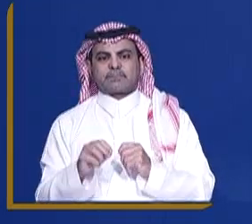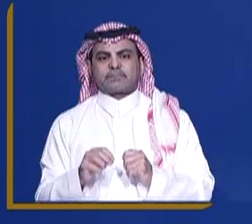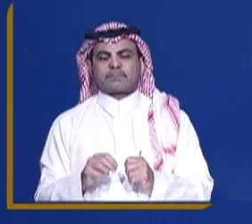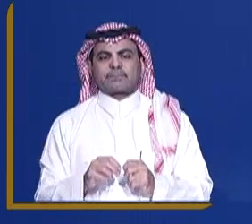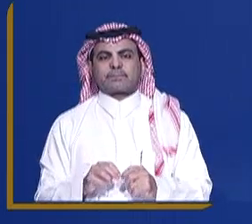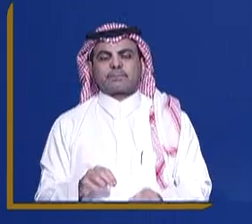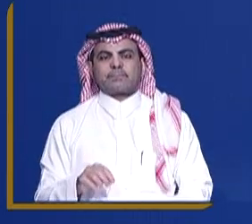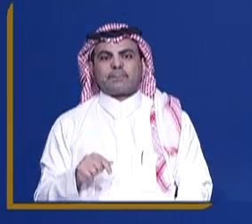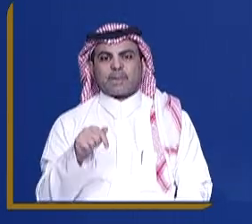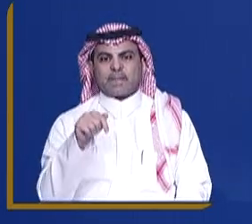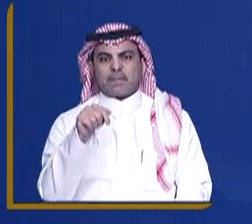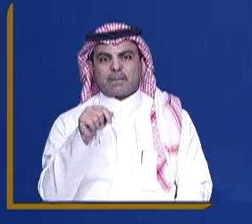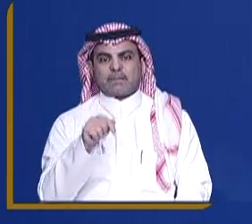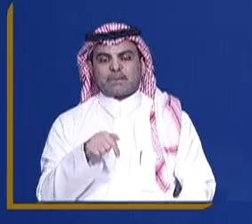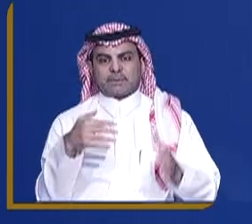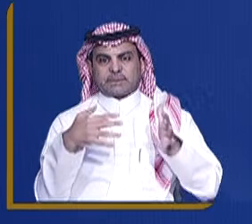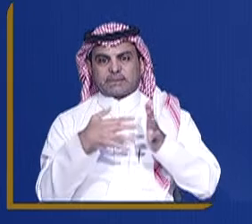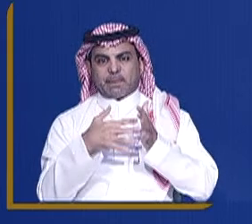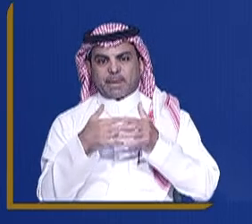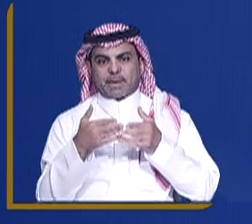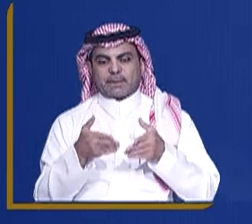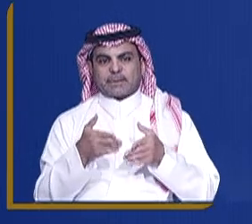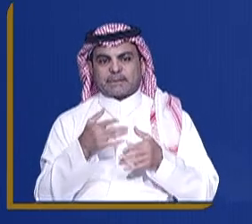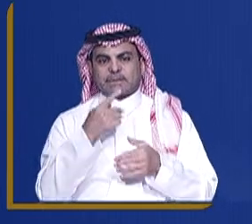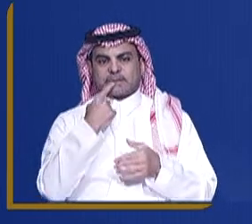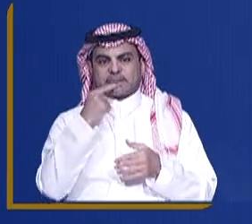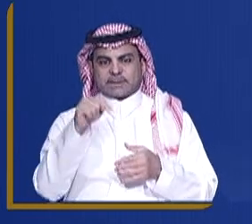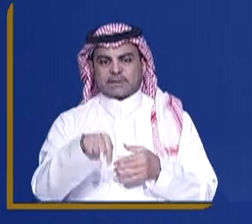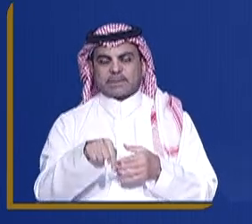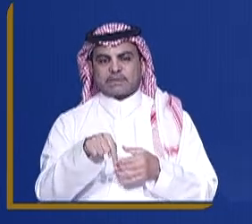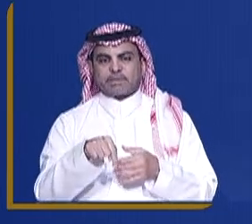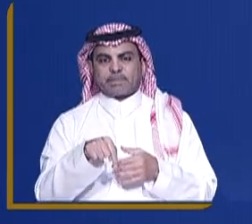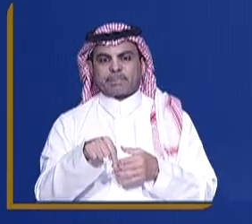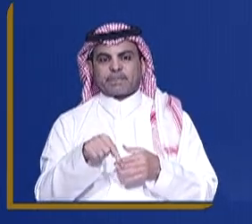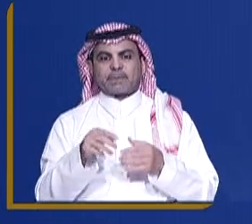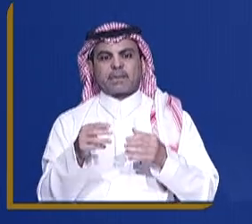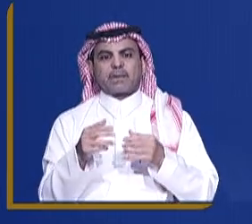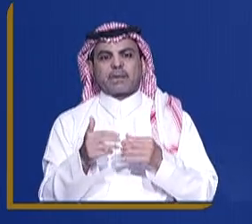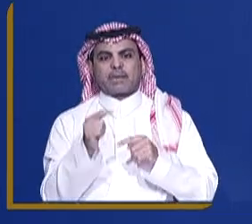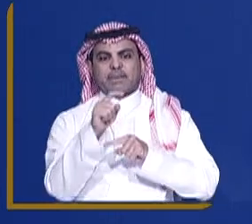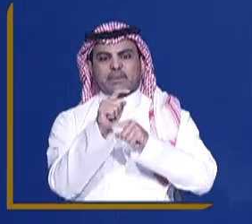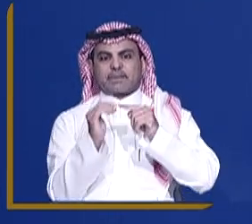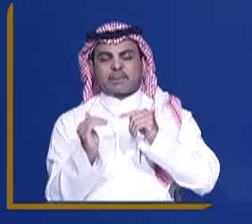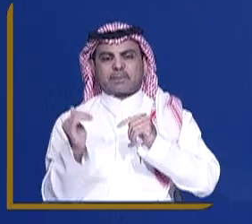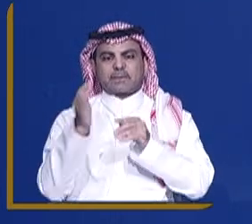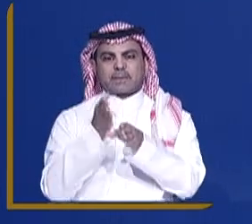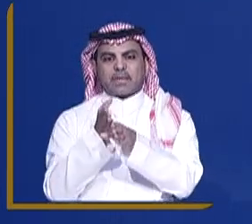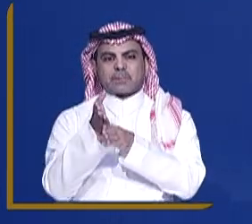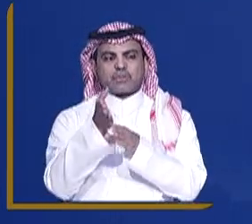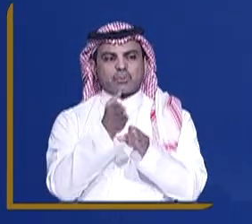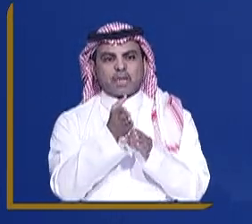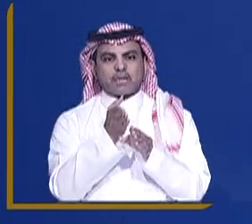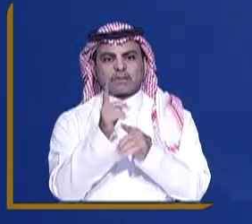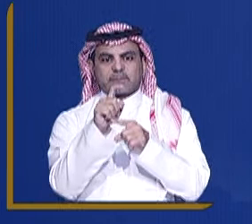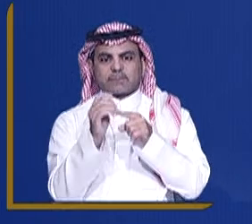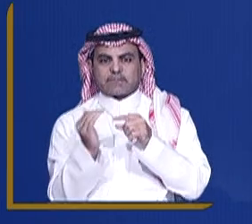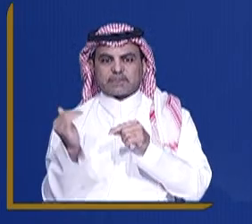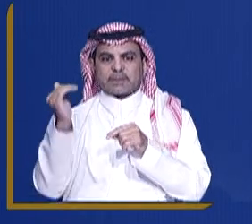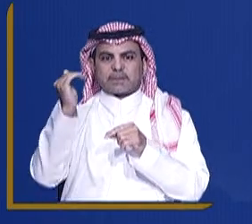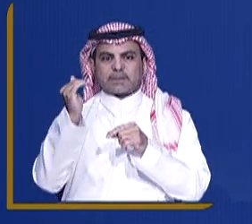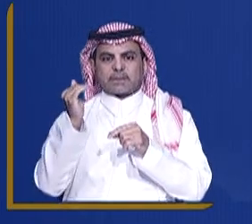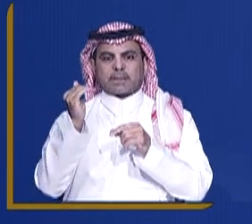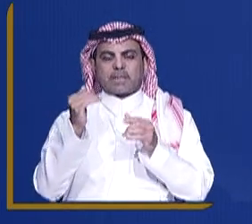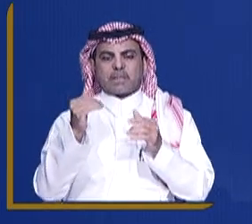2030. لذلك طبعا الجامعات في العام الحالي رفعت القبول حقيقة في التخصصات النوعية